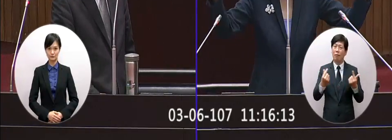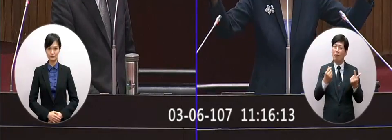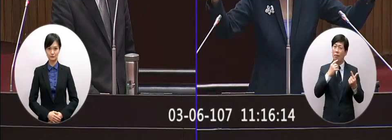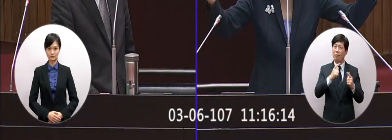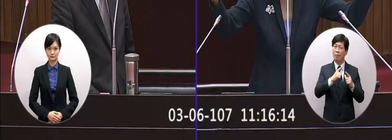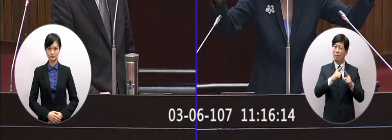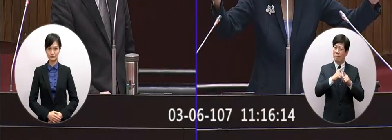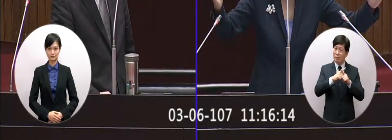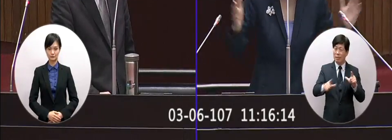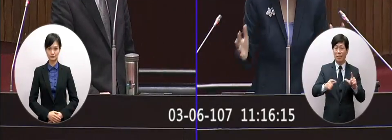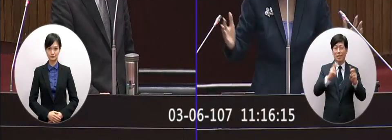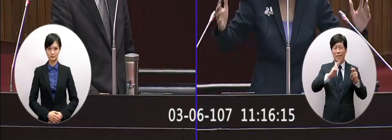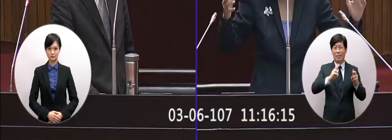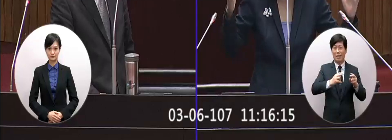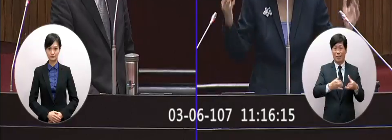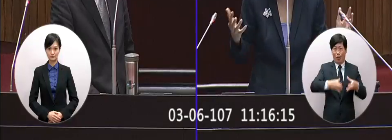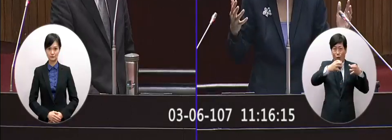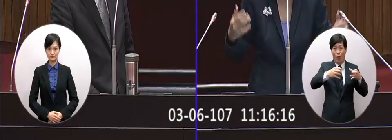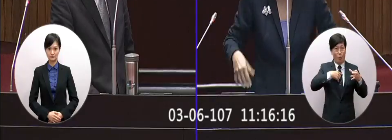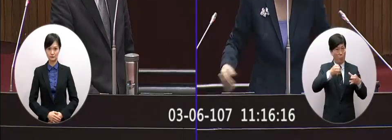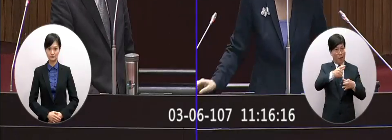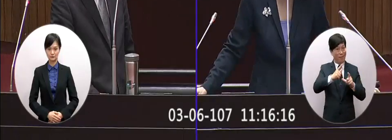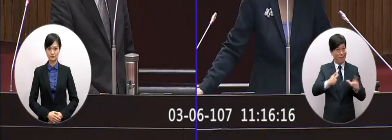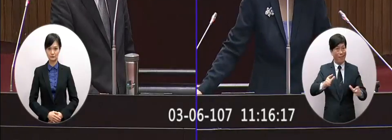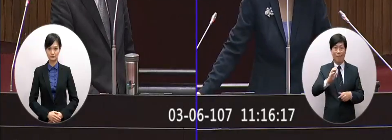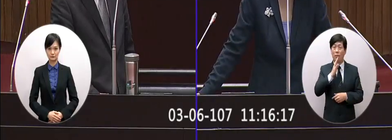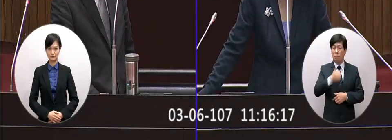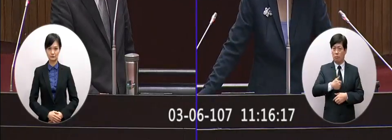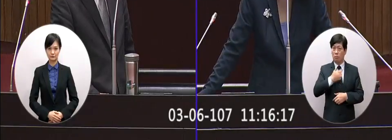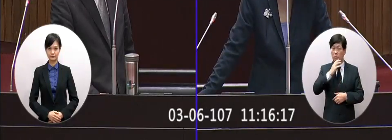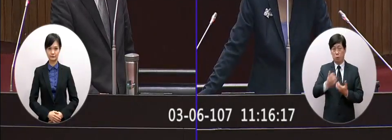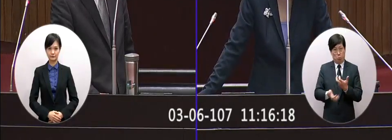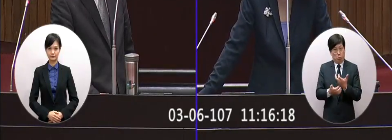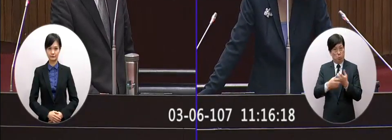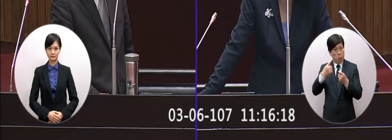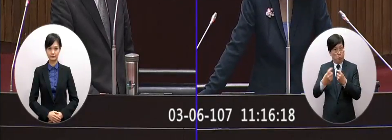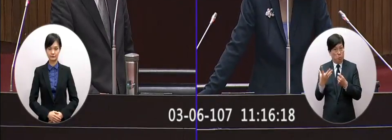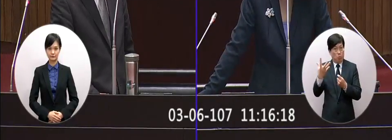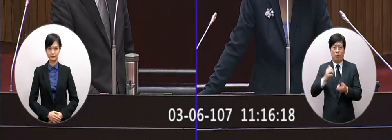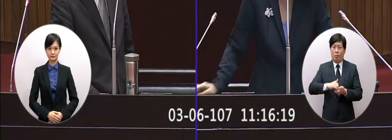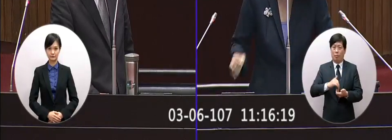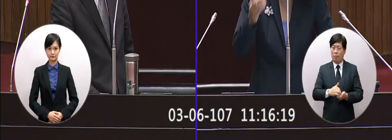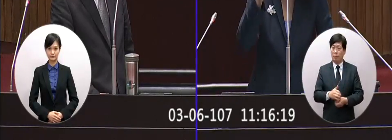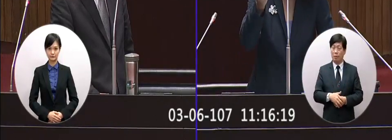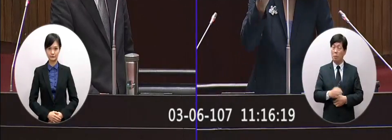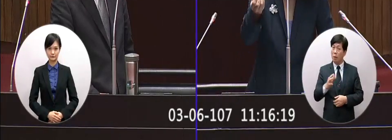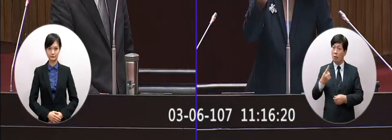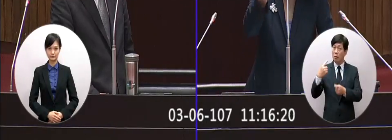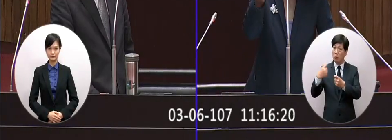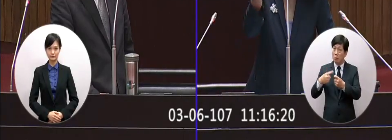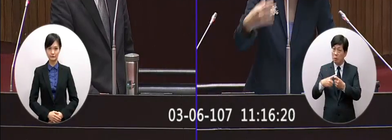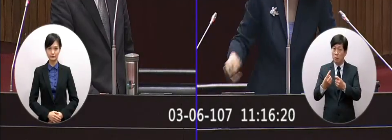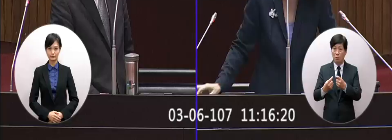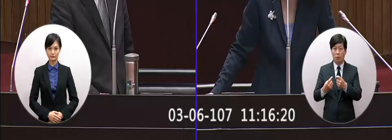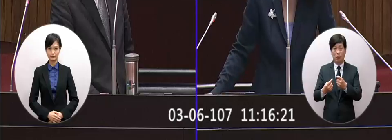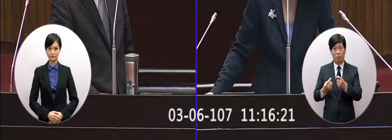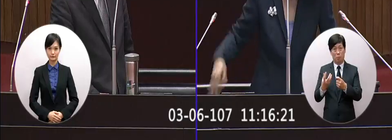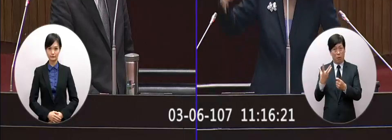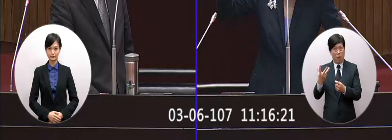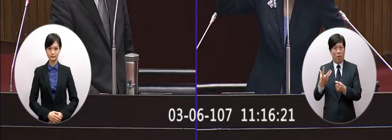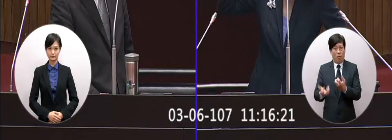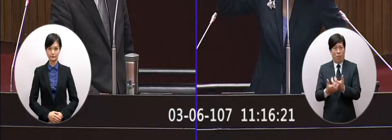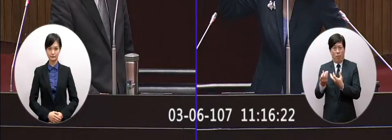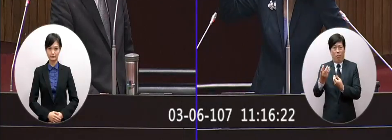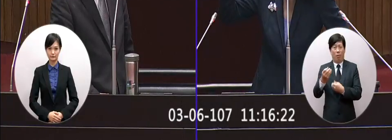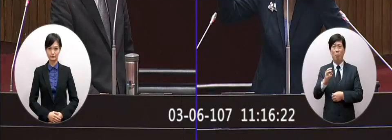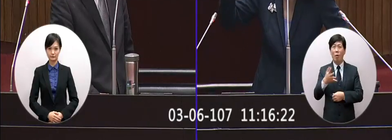一个大电锅，你电锅买的很大，但是你不见得煮出来的米会很多啊，因为你的米煮出来饭不会很多啊，